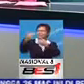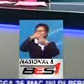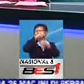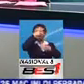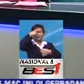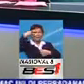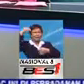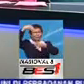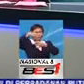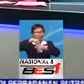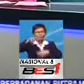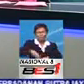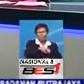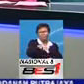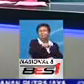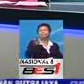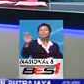Zarul Fahmi dalam pengembaraannya.